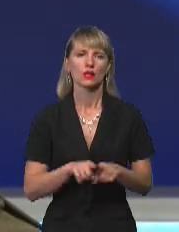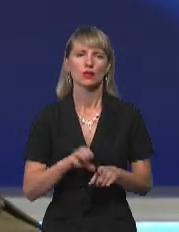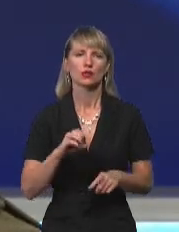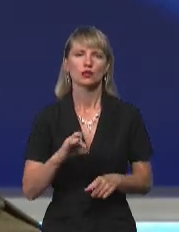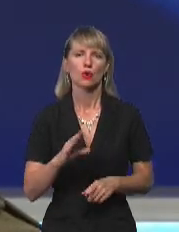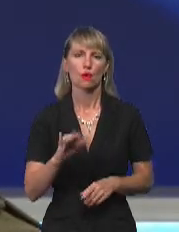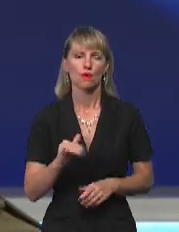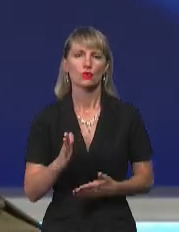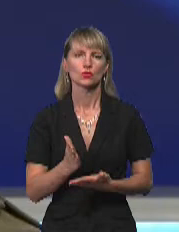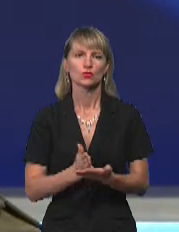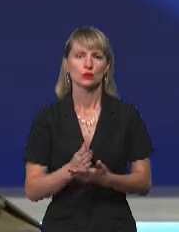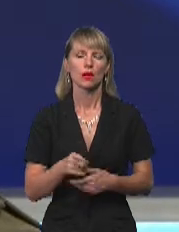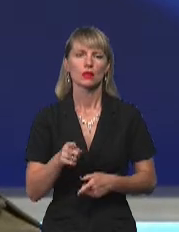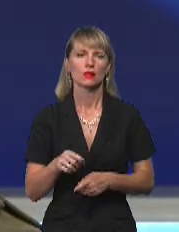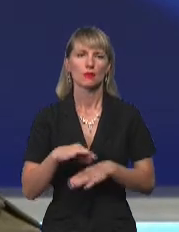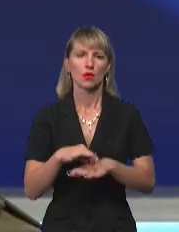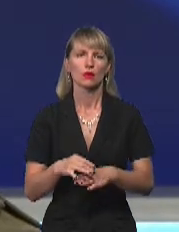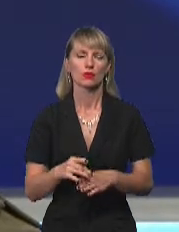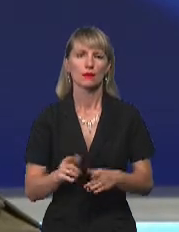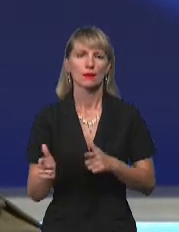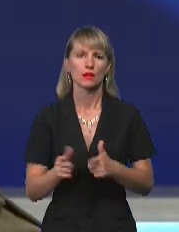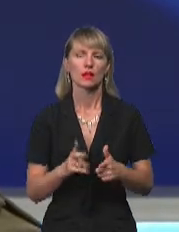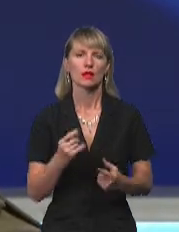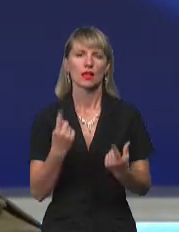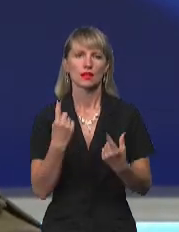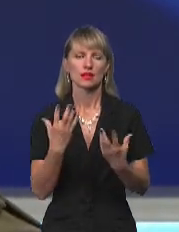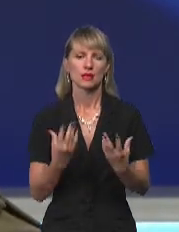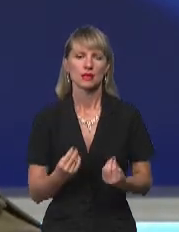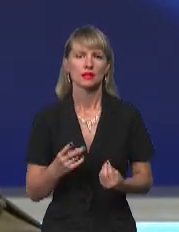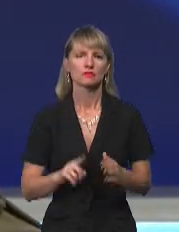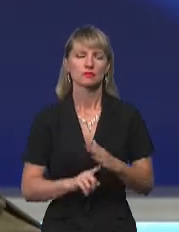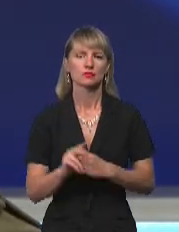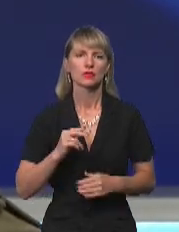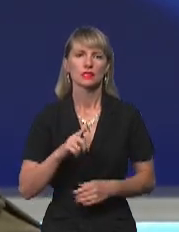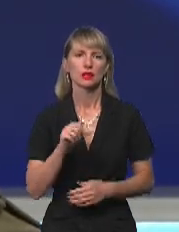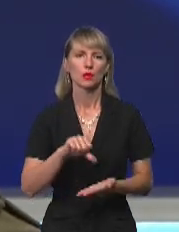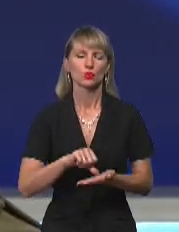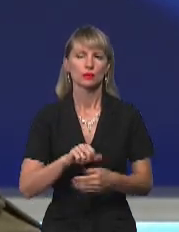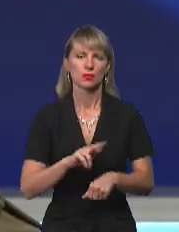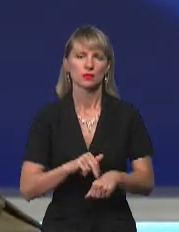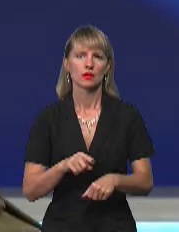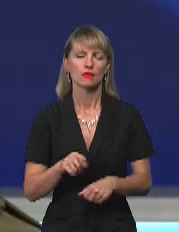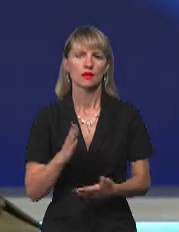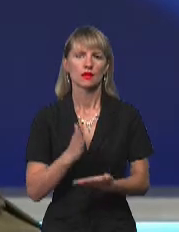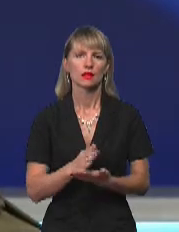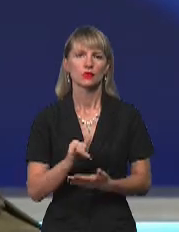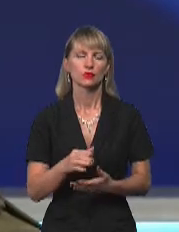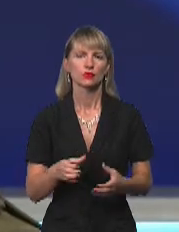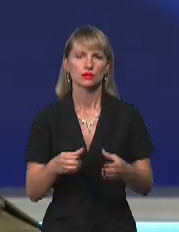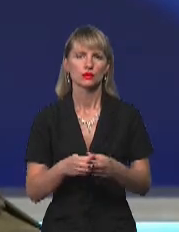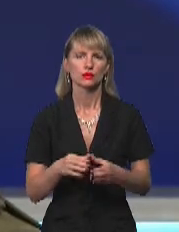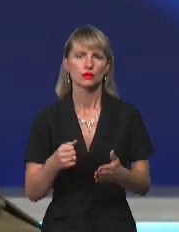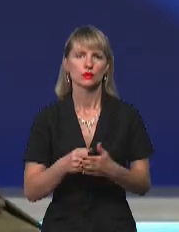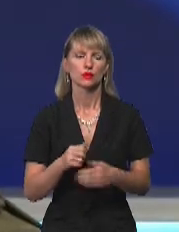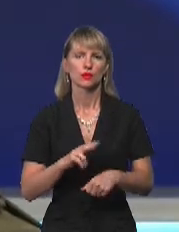певну підготовку. На день заступання на службі за участю працівників поліції вони прибувають до частини з того